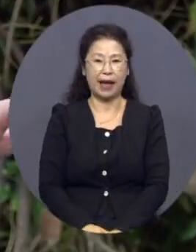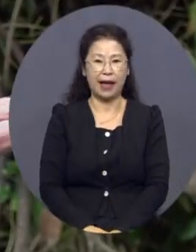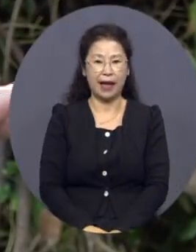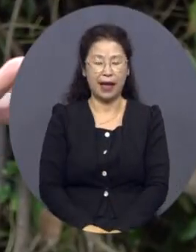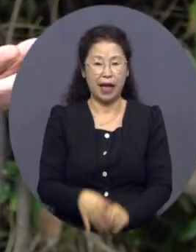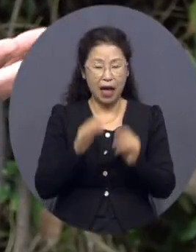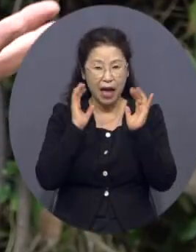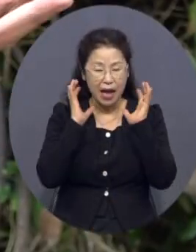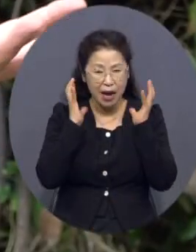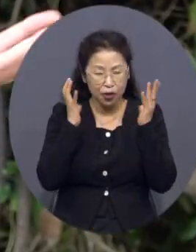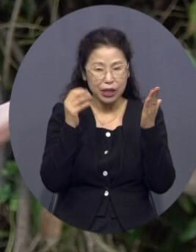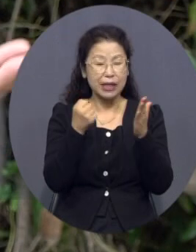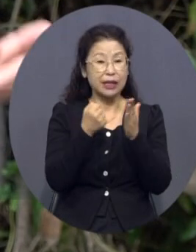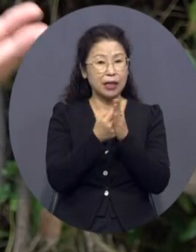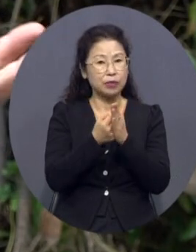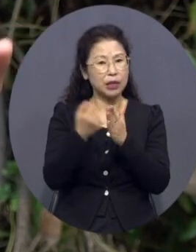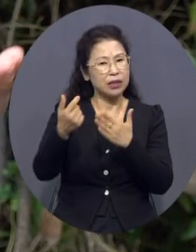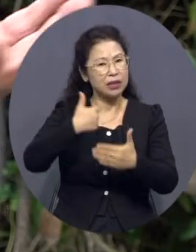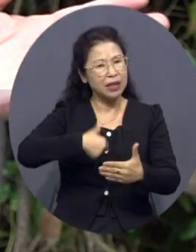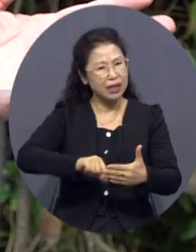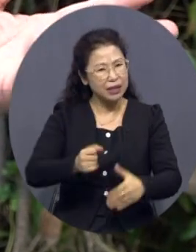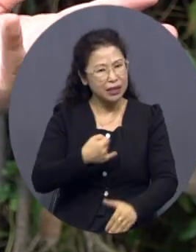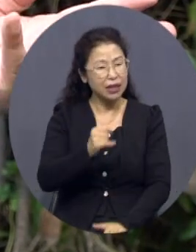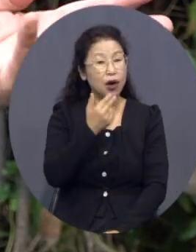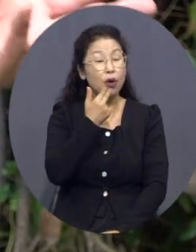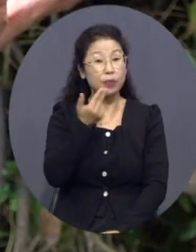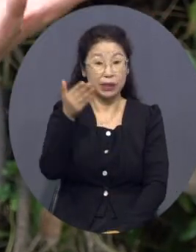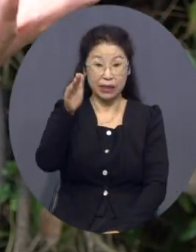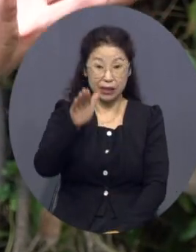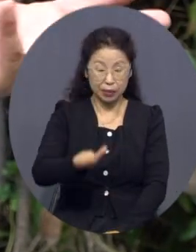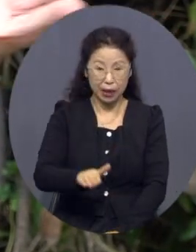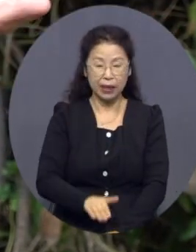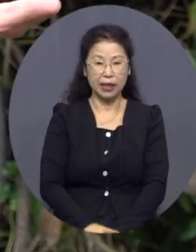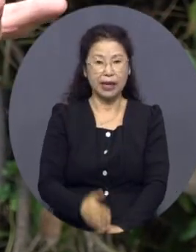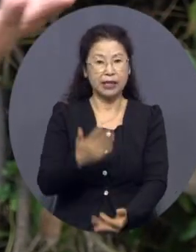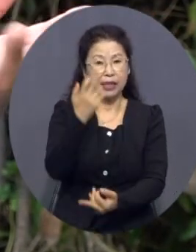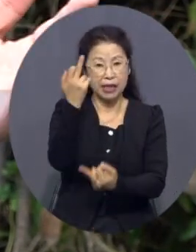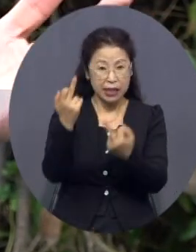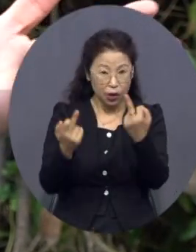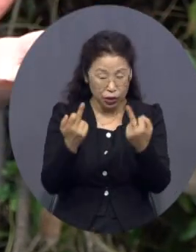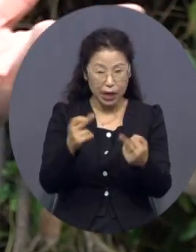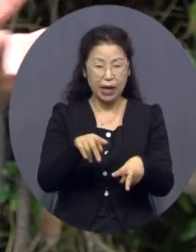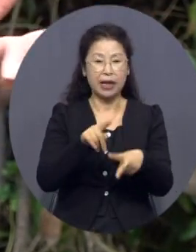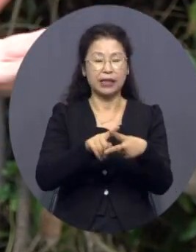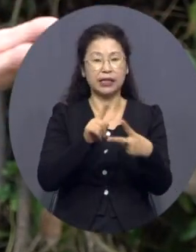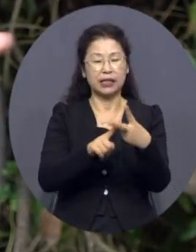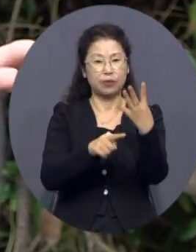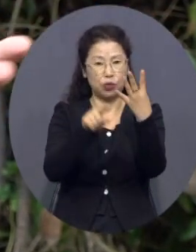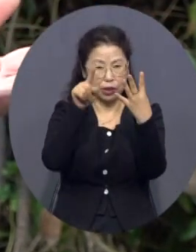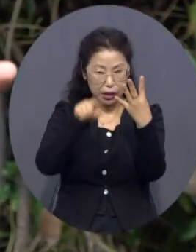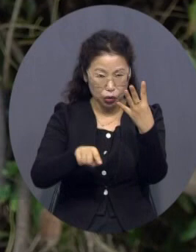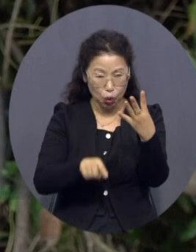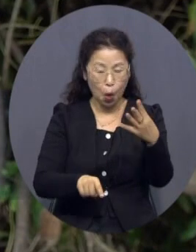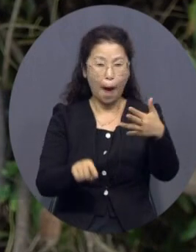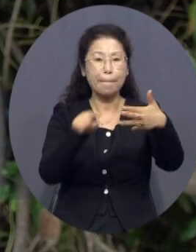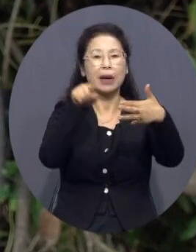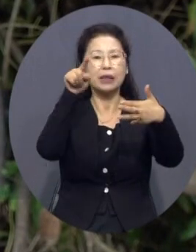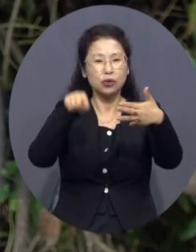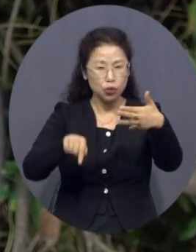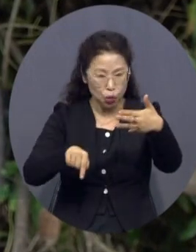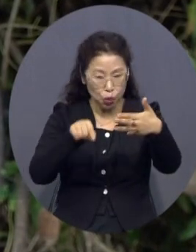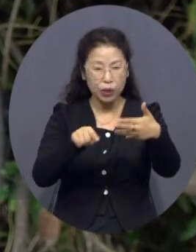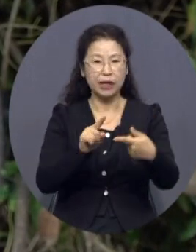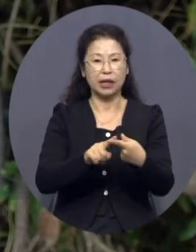어린 분들이어서 그 후손은 없지만 그 형제나 사촌,